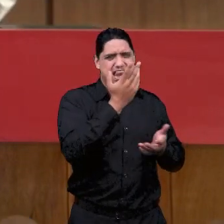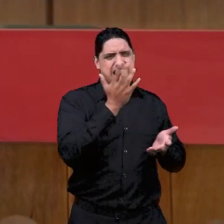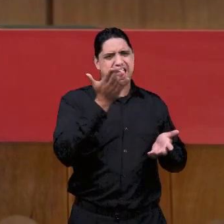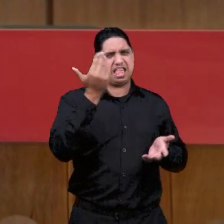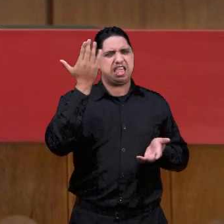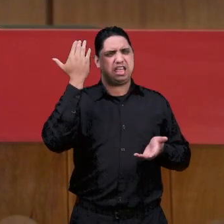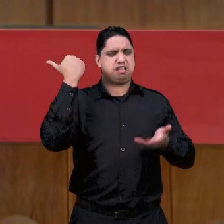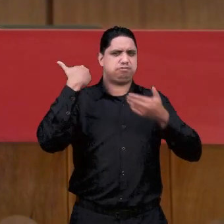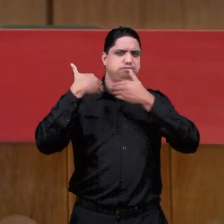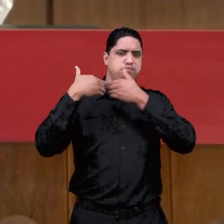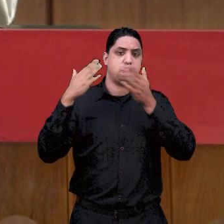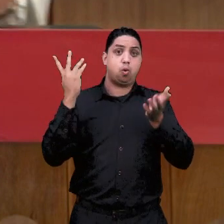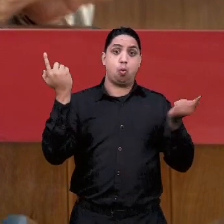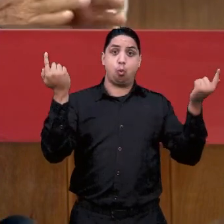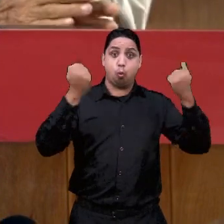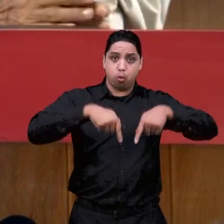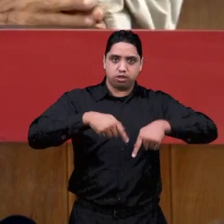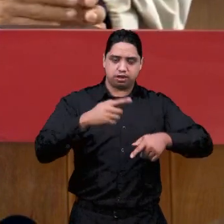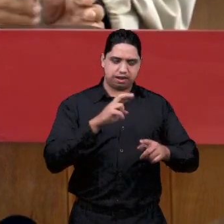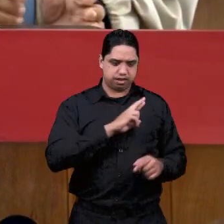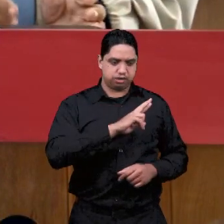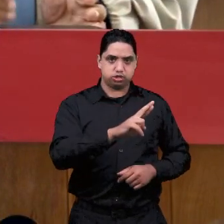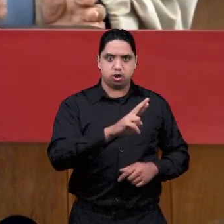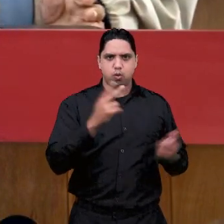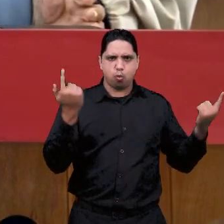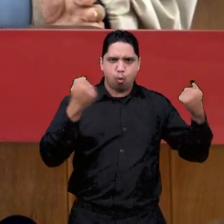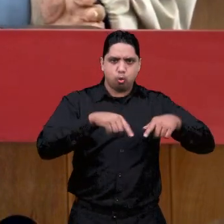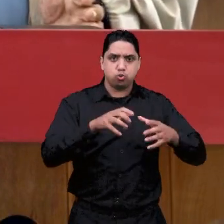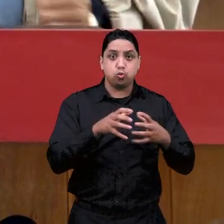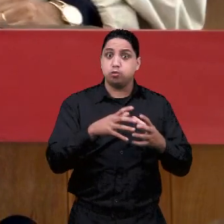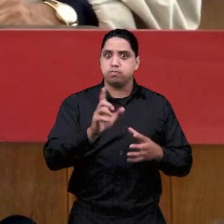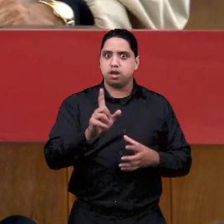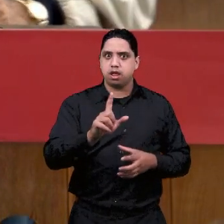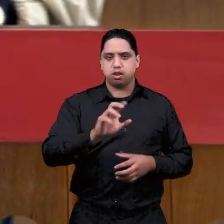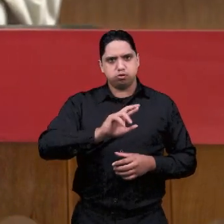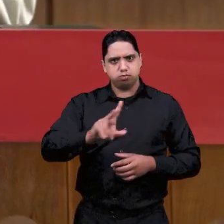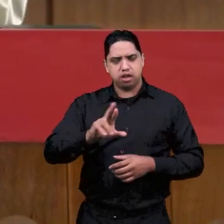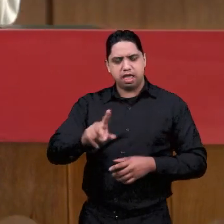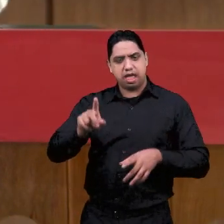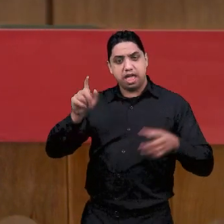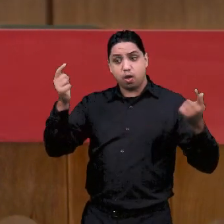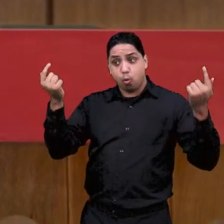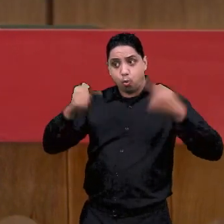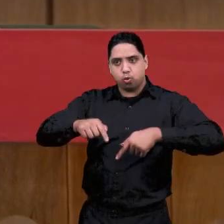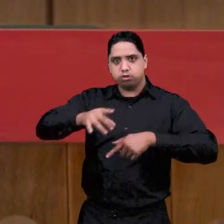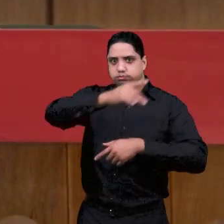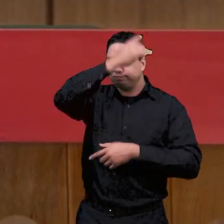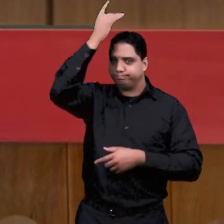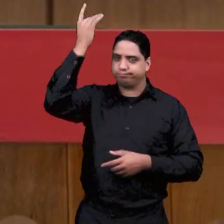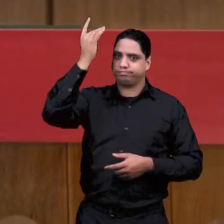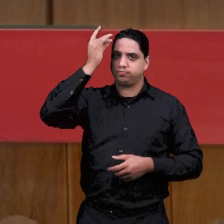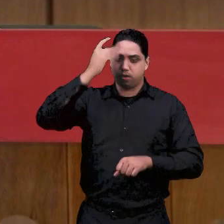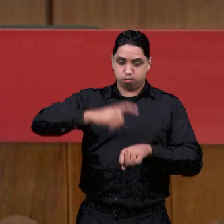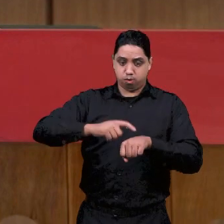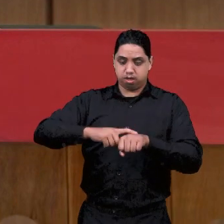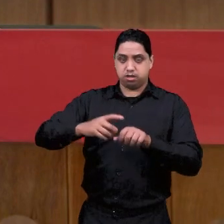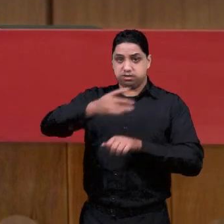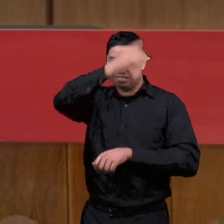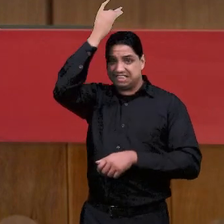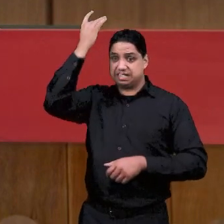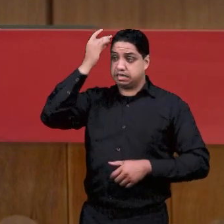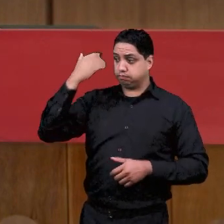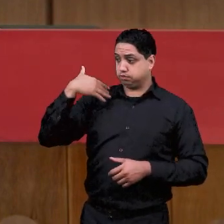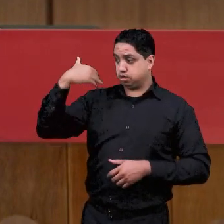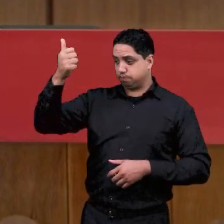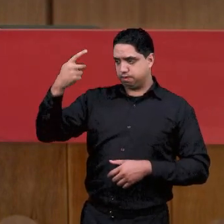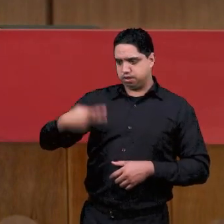rébellion contre la religion ni contre un groupe. C'est la rébellion contre le Saint-Esprit. Quand le Saint-Esprit m'a appelé pour cette œuvre et je vais